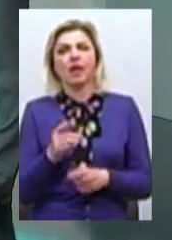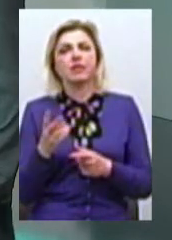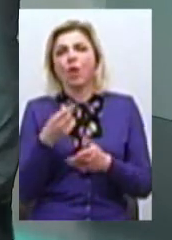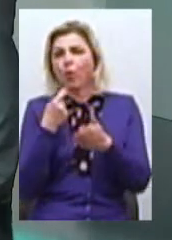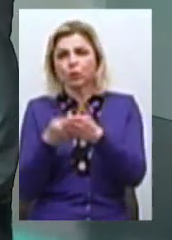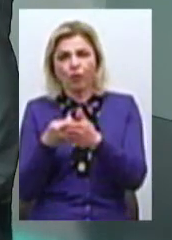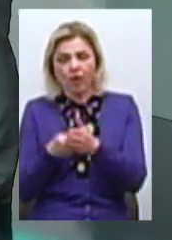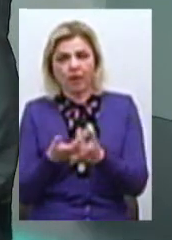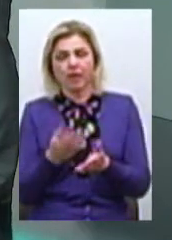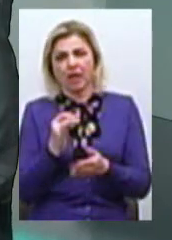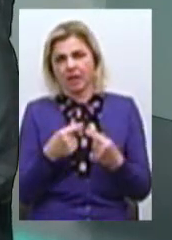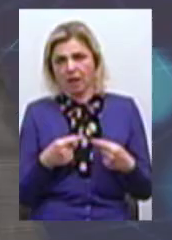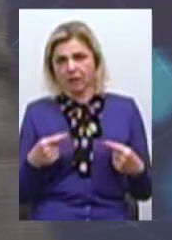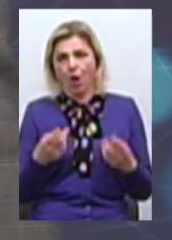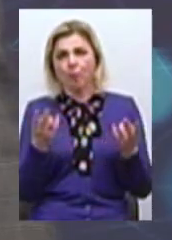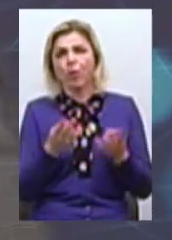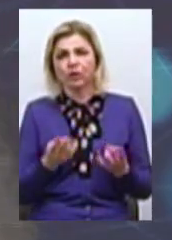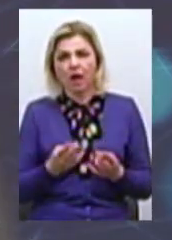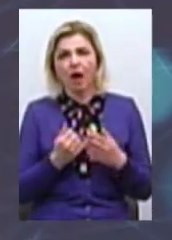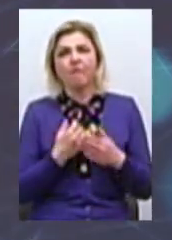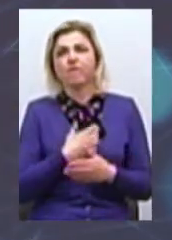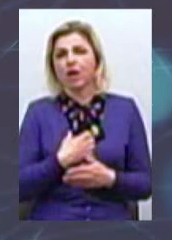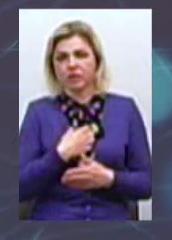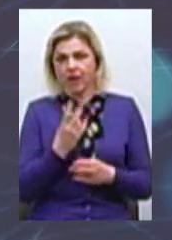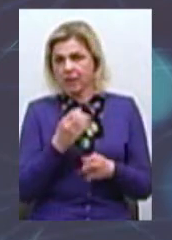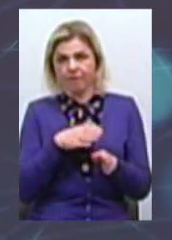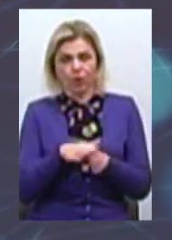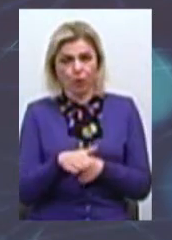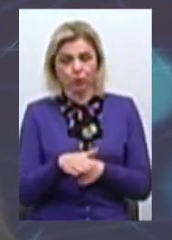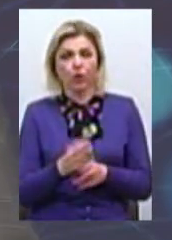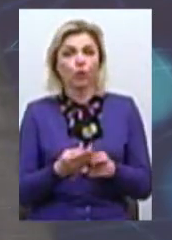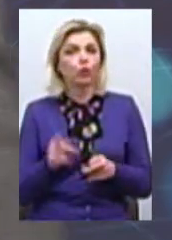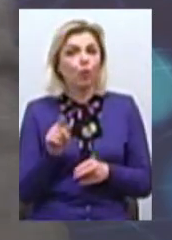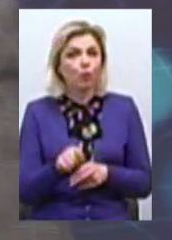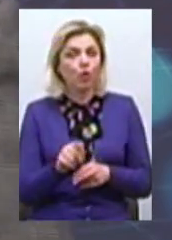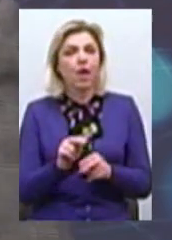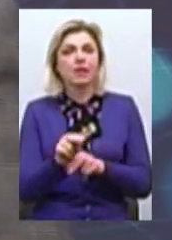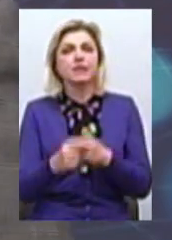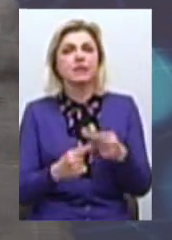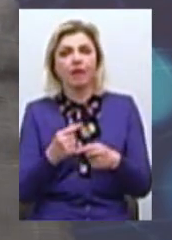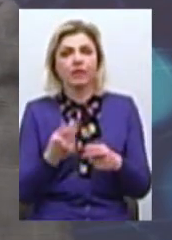годували, вибачте, і так далі. Потреби базові не виконували. Тому наставник – це